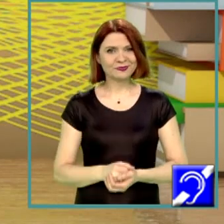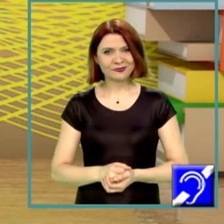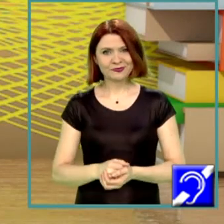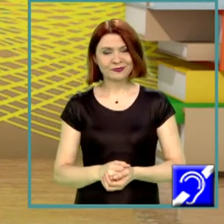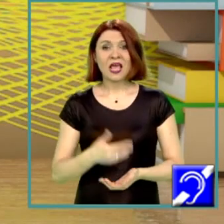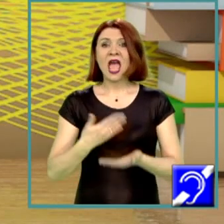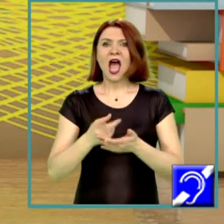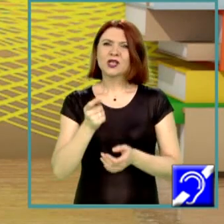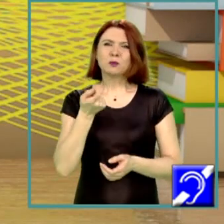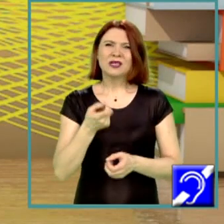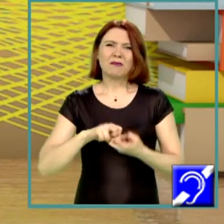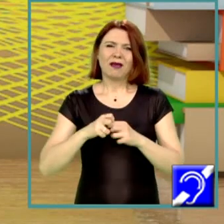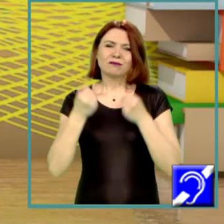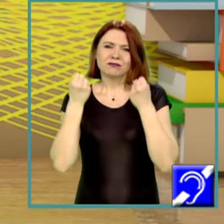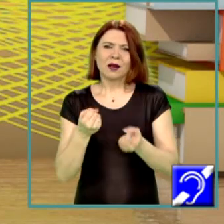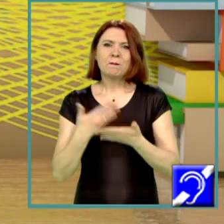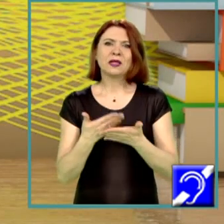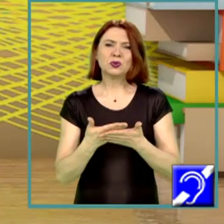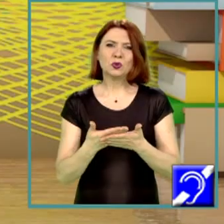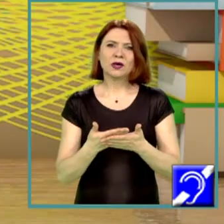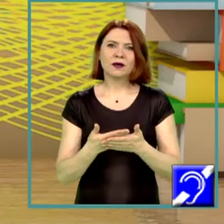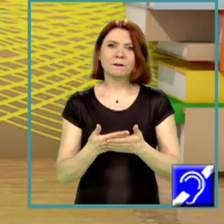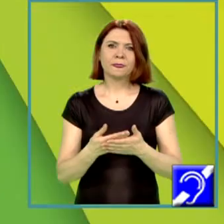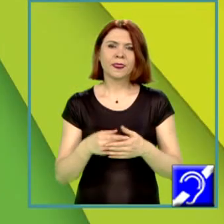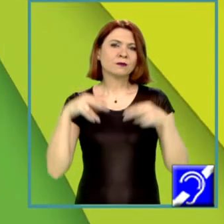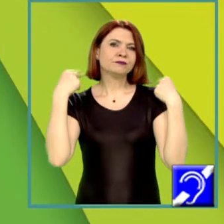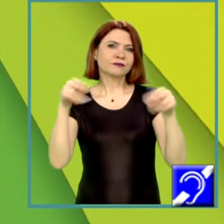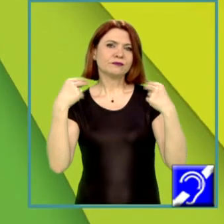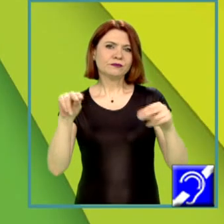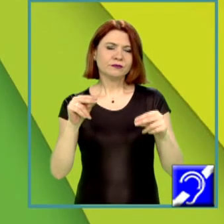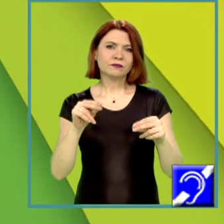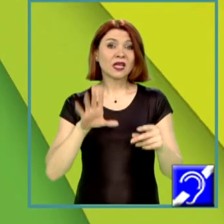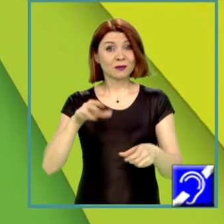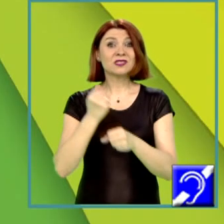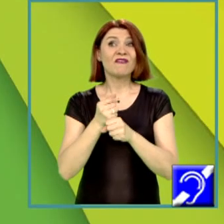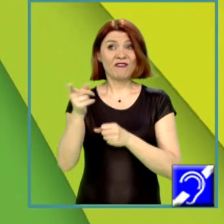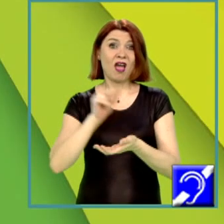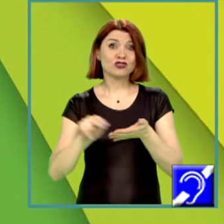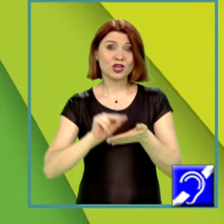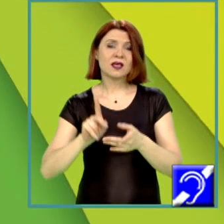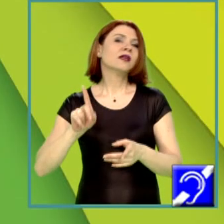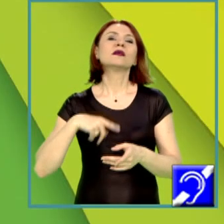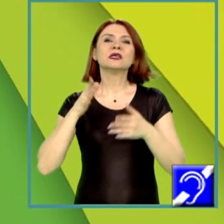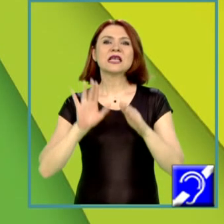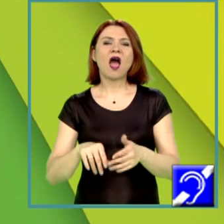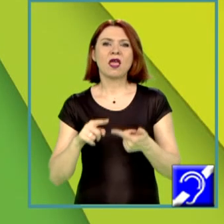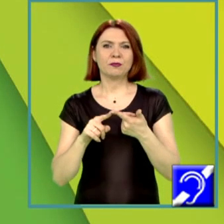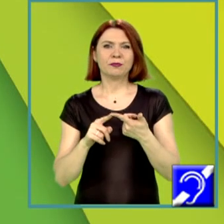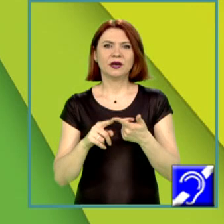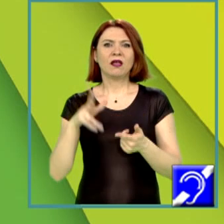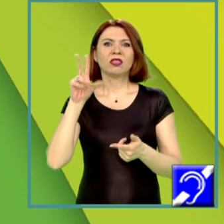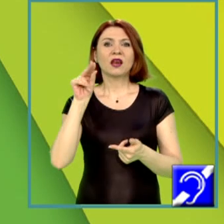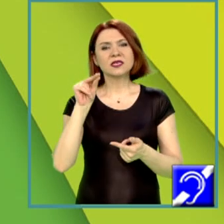aceasta e un pic mai complicată pentru că prezentarea pe care trebuie să o faceți trebuie să conțină